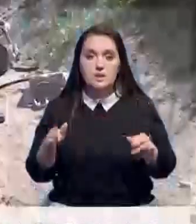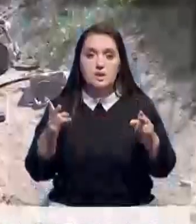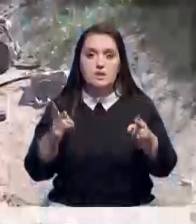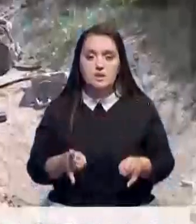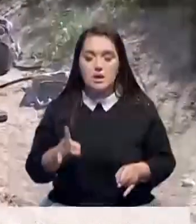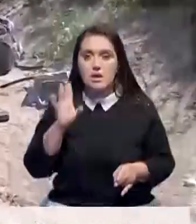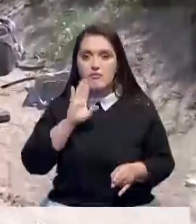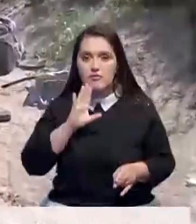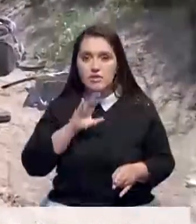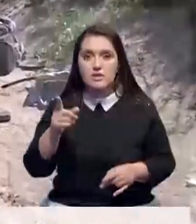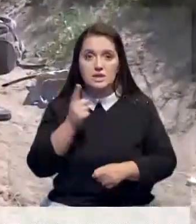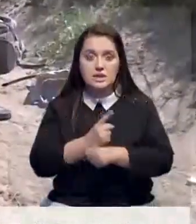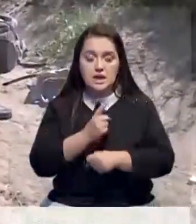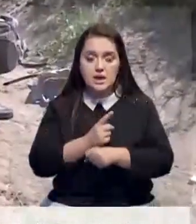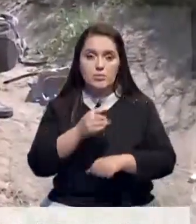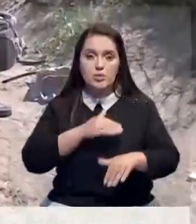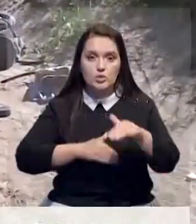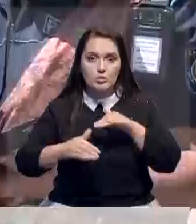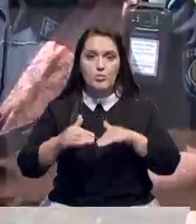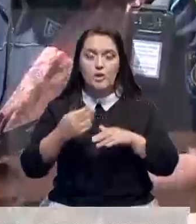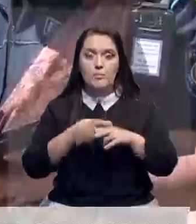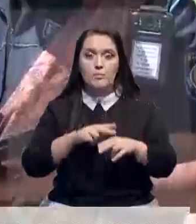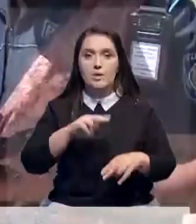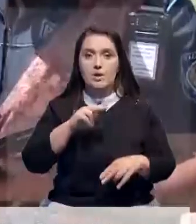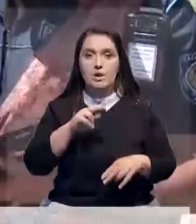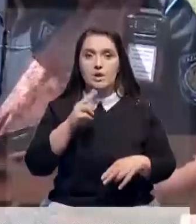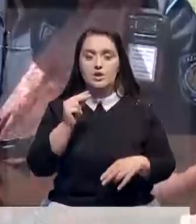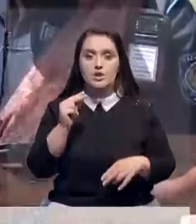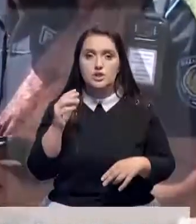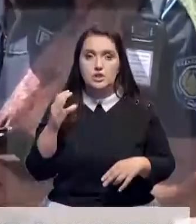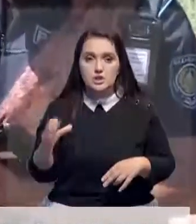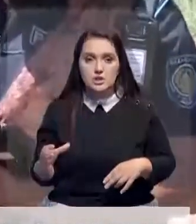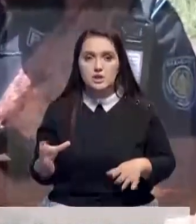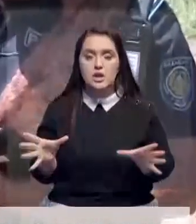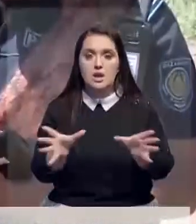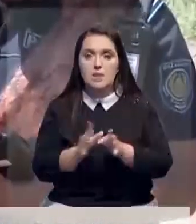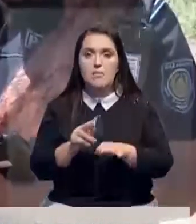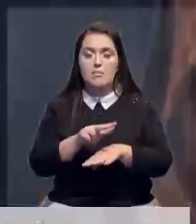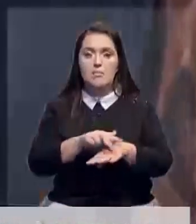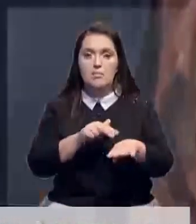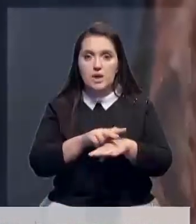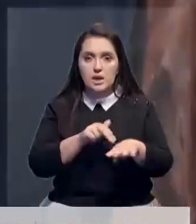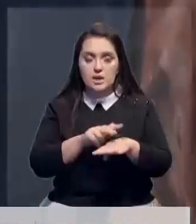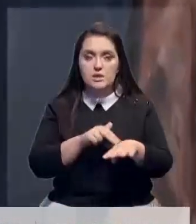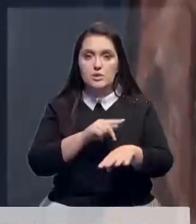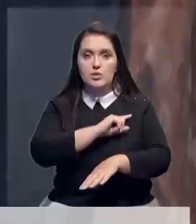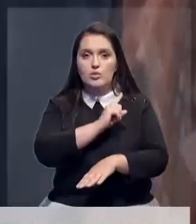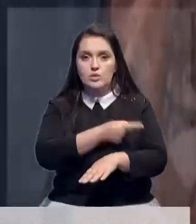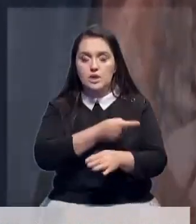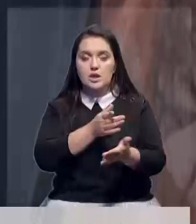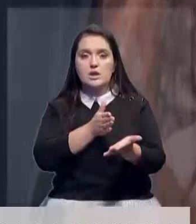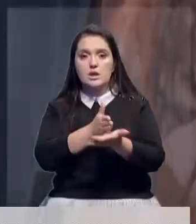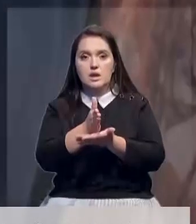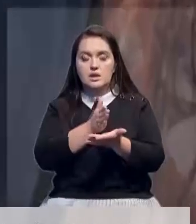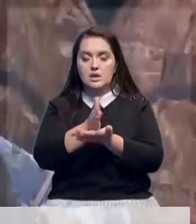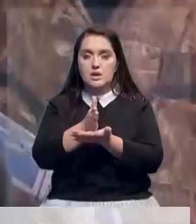воде произошли в местах, запрещенных для купания. Поэтому сотрудники департамента ПЧС совместно с полицейскими и волонтерами усиливают рейды. В